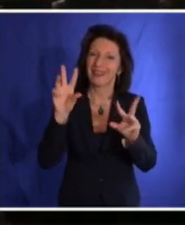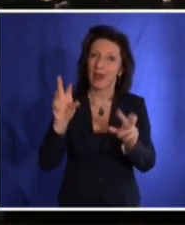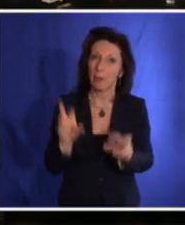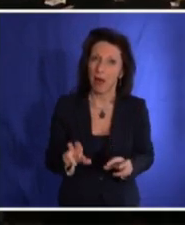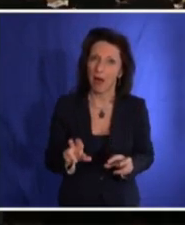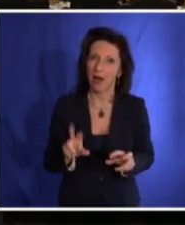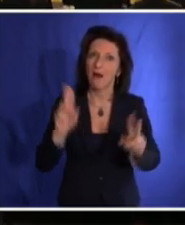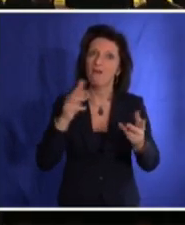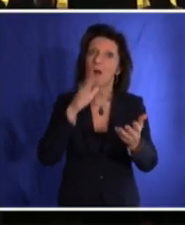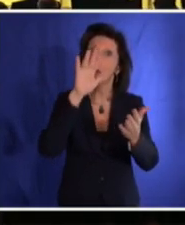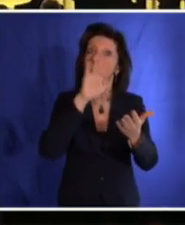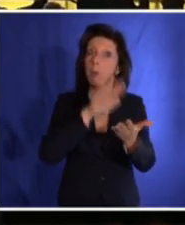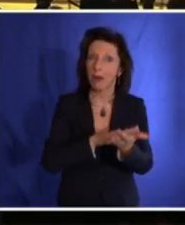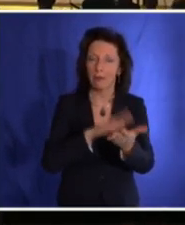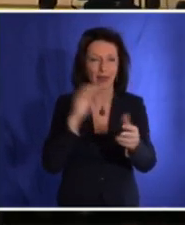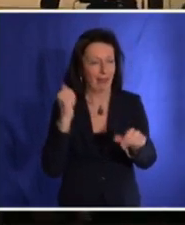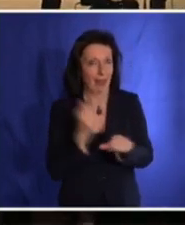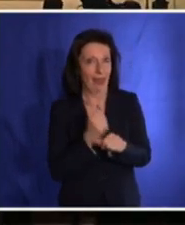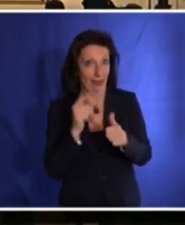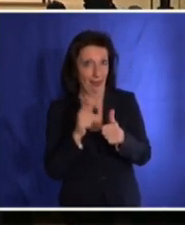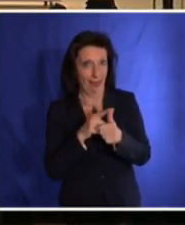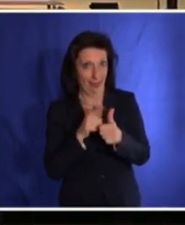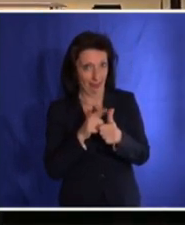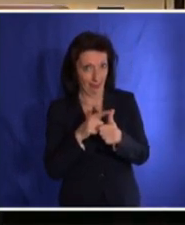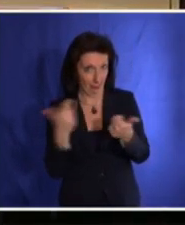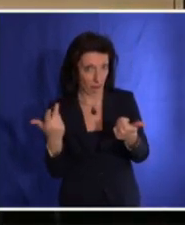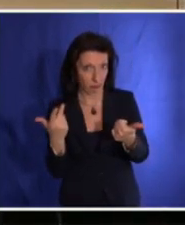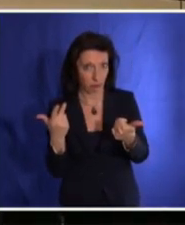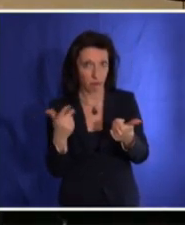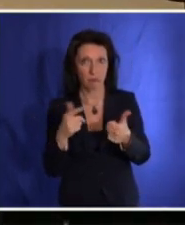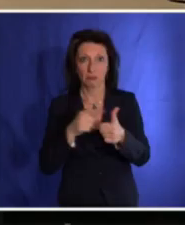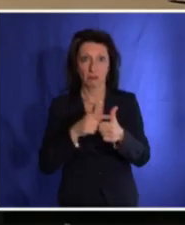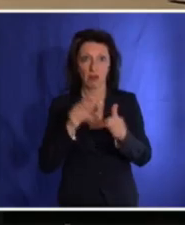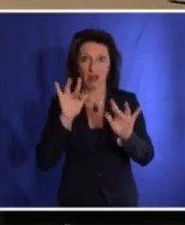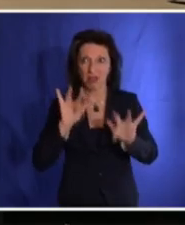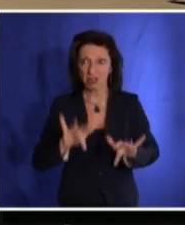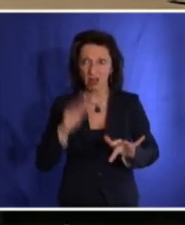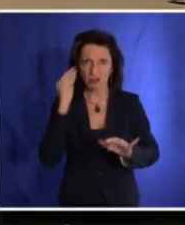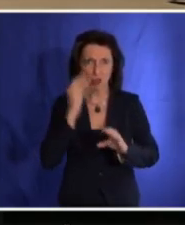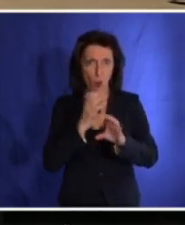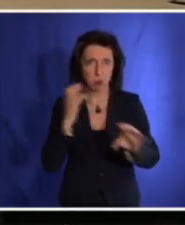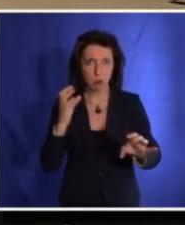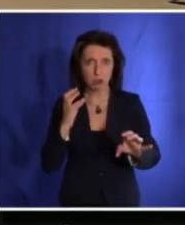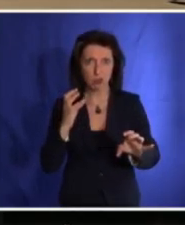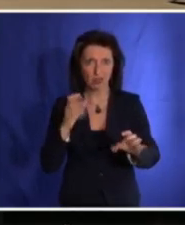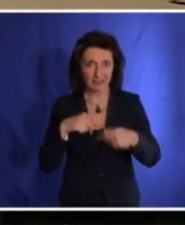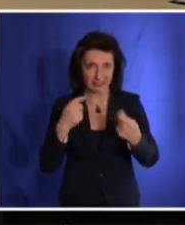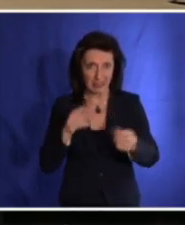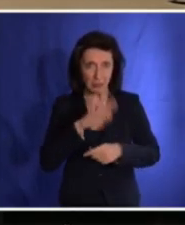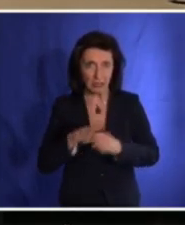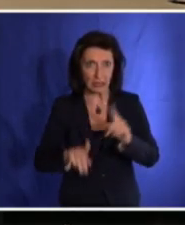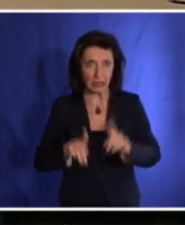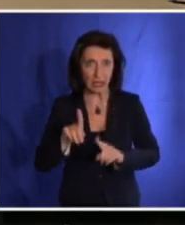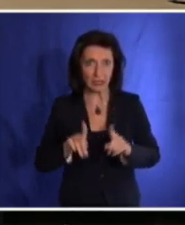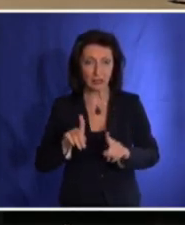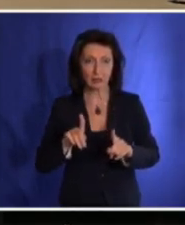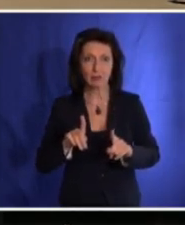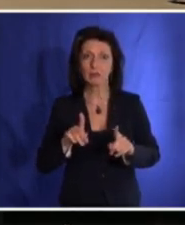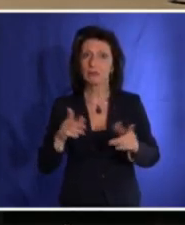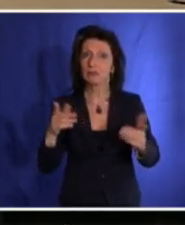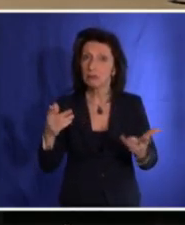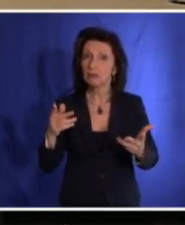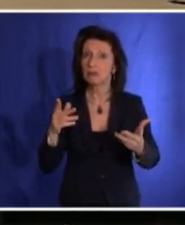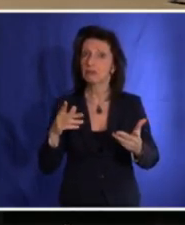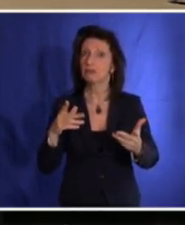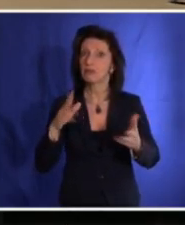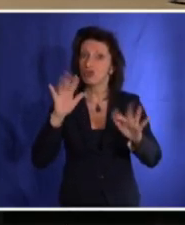Die harten Faktoren, das ist, gibt es eine Schneerammung, gibt es einen Schulbus, gibt es einen Kindergarten, wie